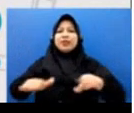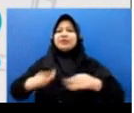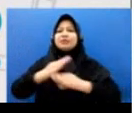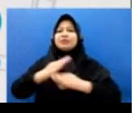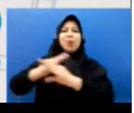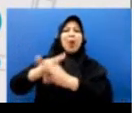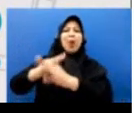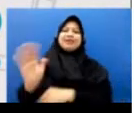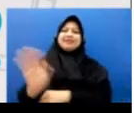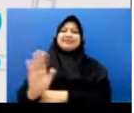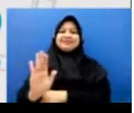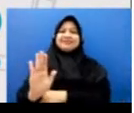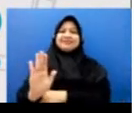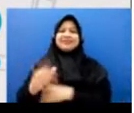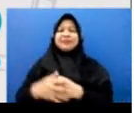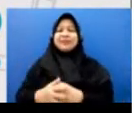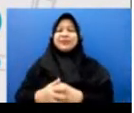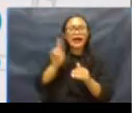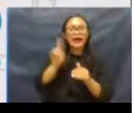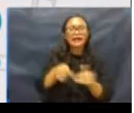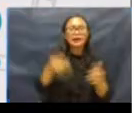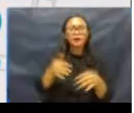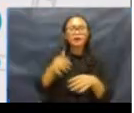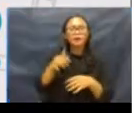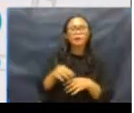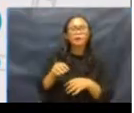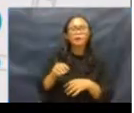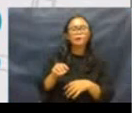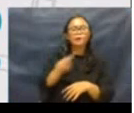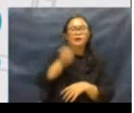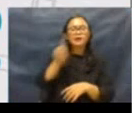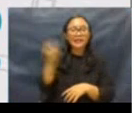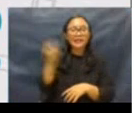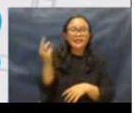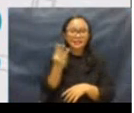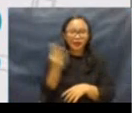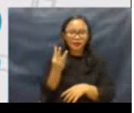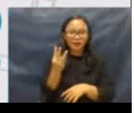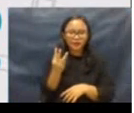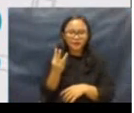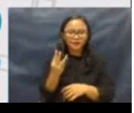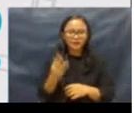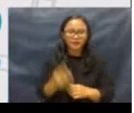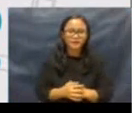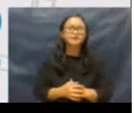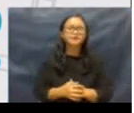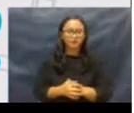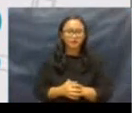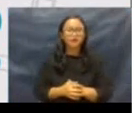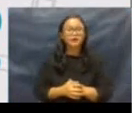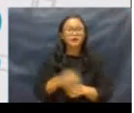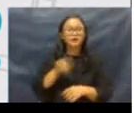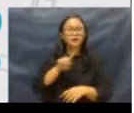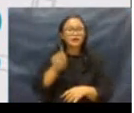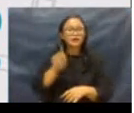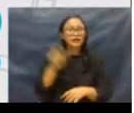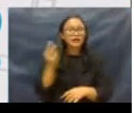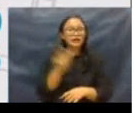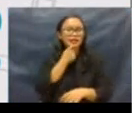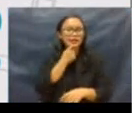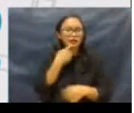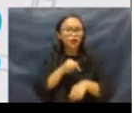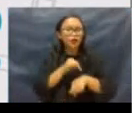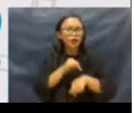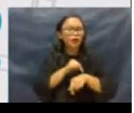Sekarang saya akan ke pertanyaan ketiga. Pertanyaan ketiga adalah manajemen waktunya seperti apa,